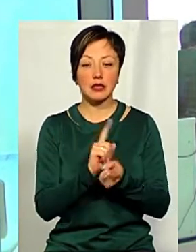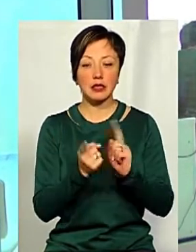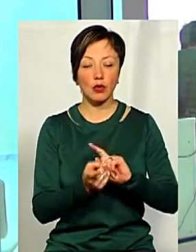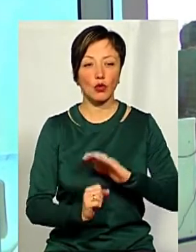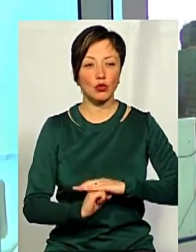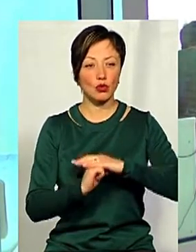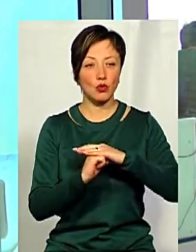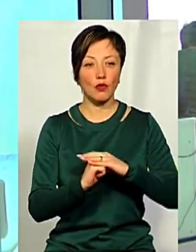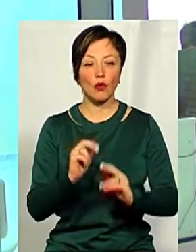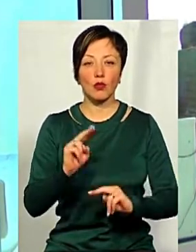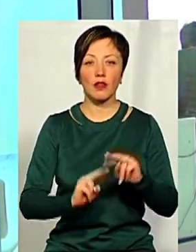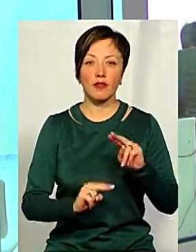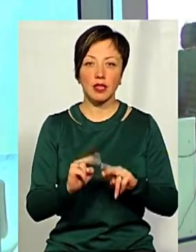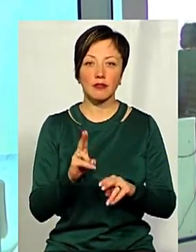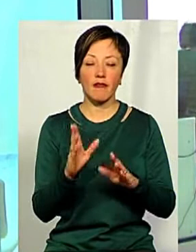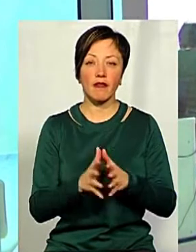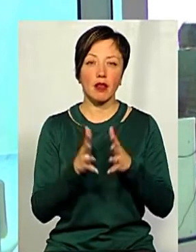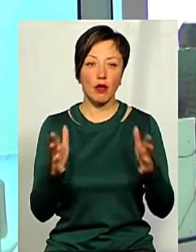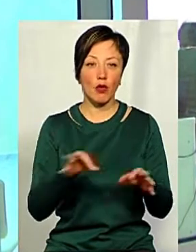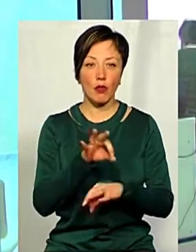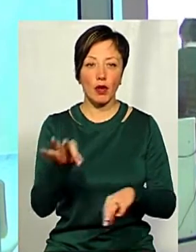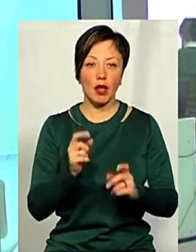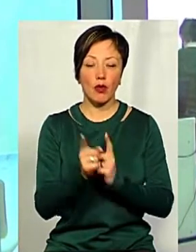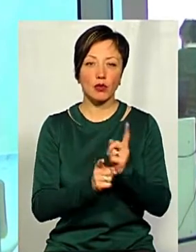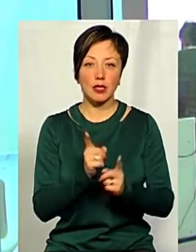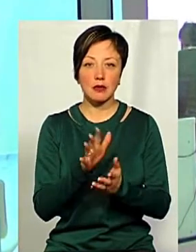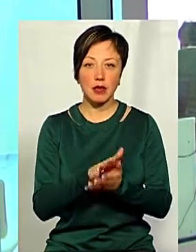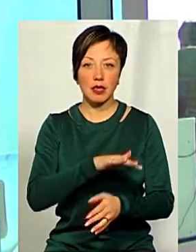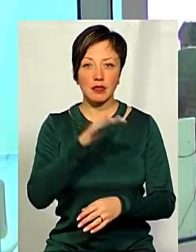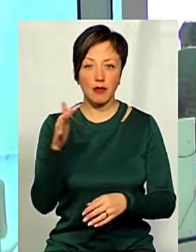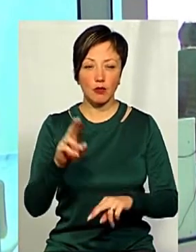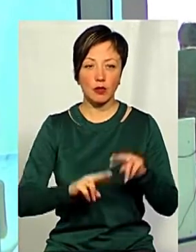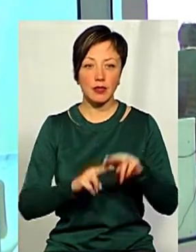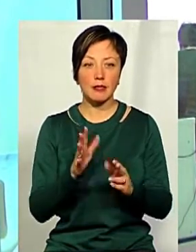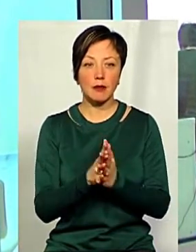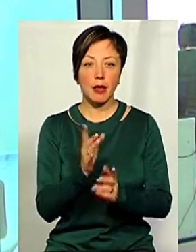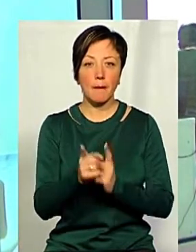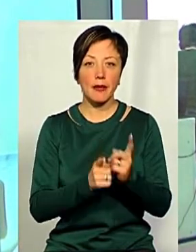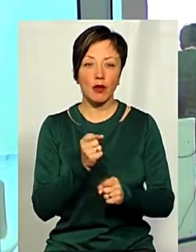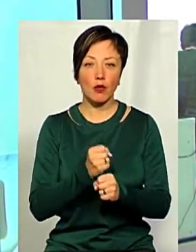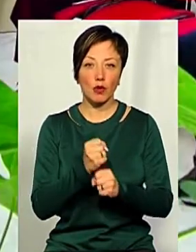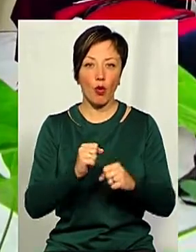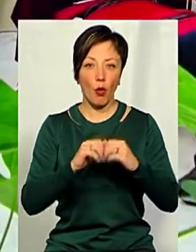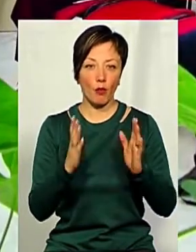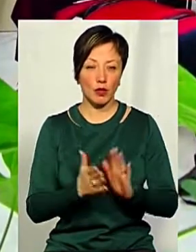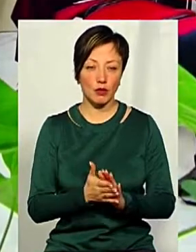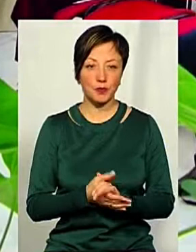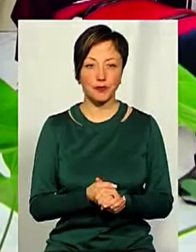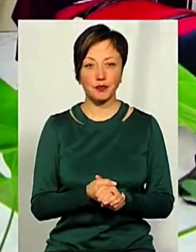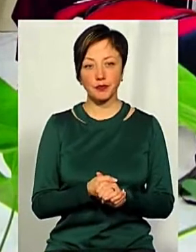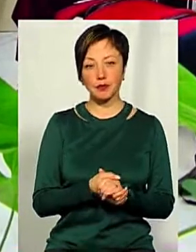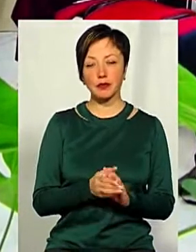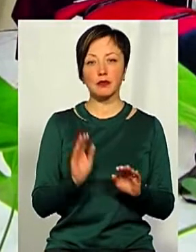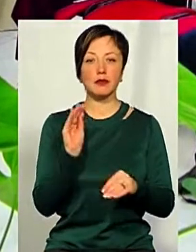основою будівництва великого проєкту – це реконструкція сміттєзвалища, будівництва сміттєпереробного комплексу. Володимир